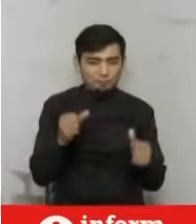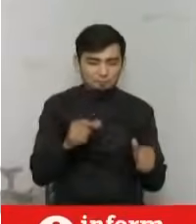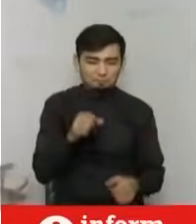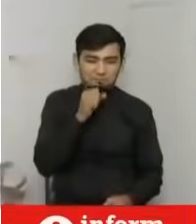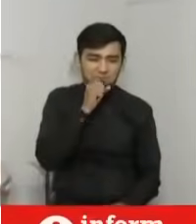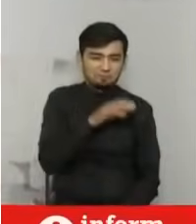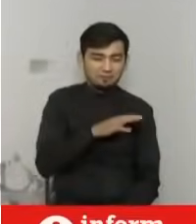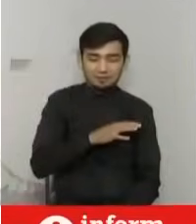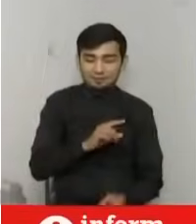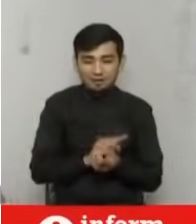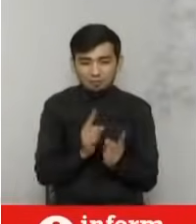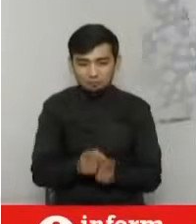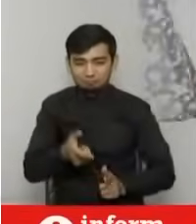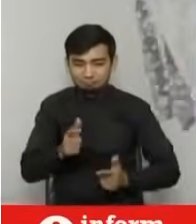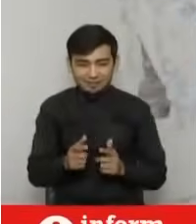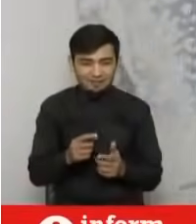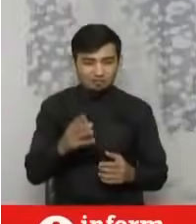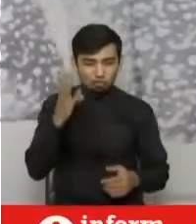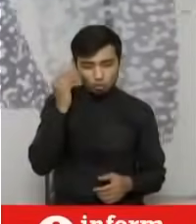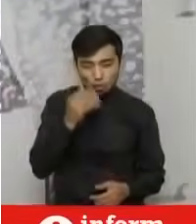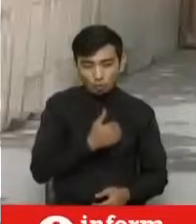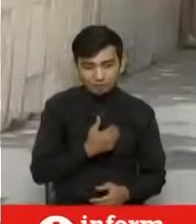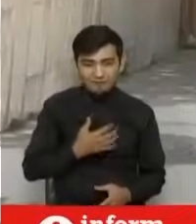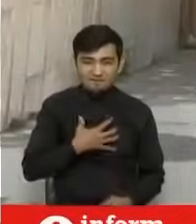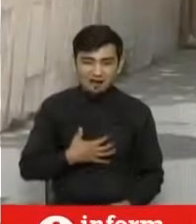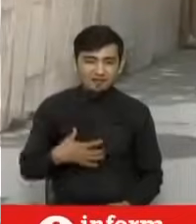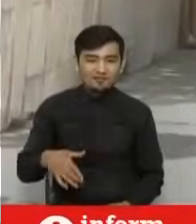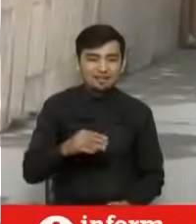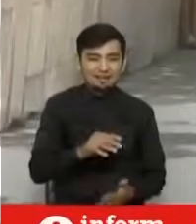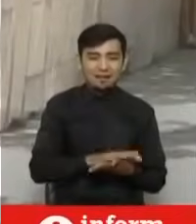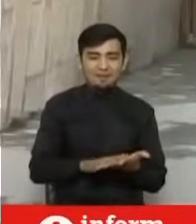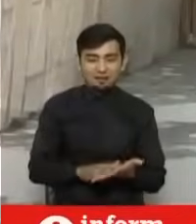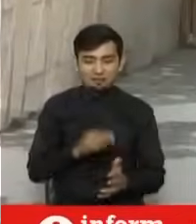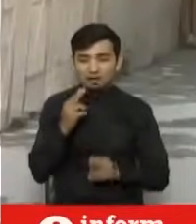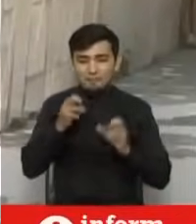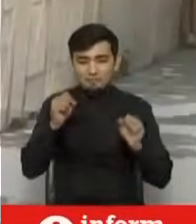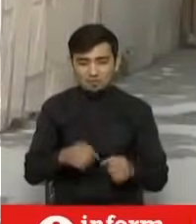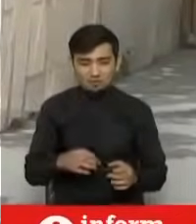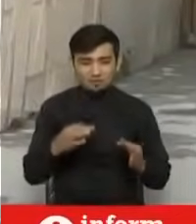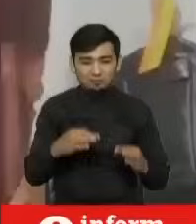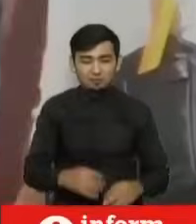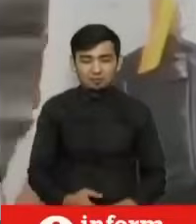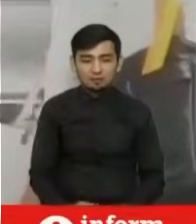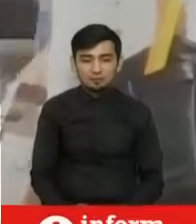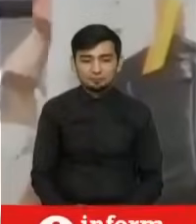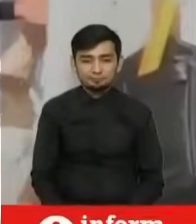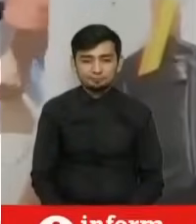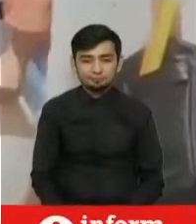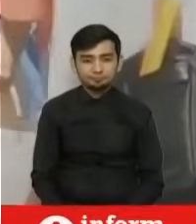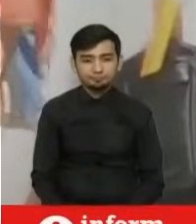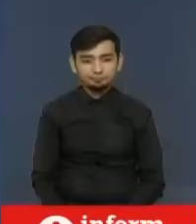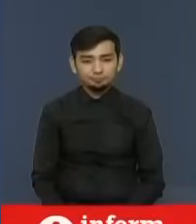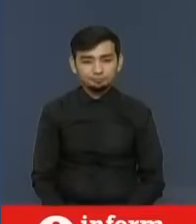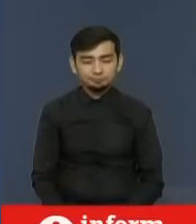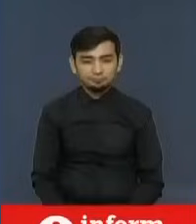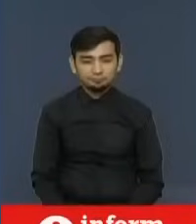между тем чтобы увидеть реальную статистику важны все заявления Анастасия Новикова Давран абдиев Абзал турабеков информбюро